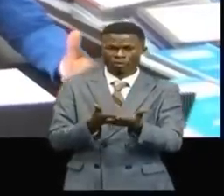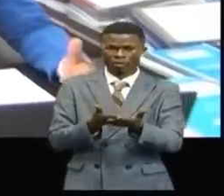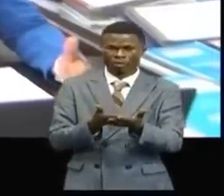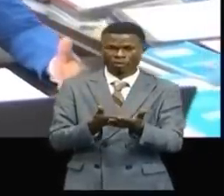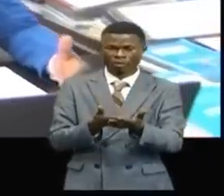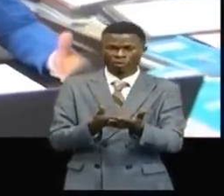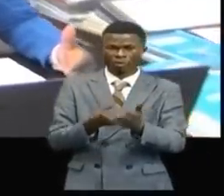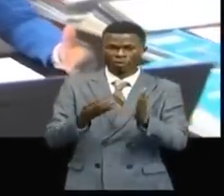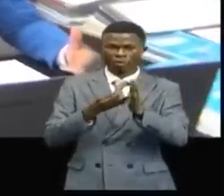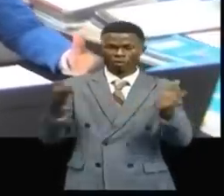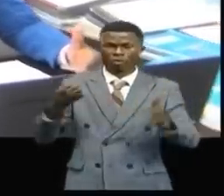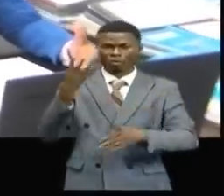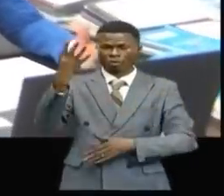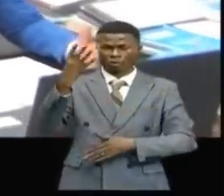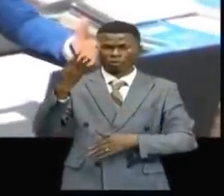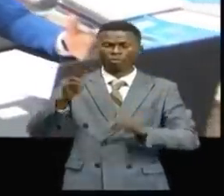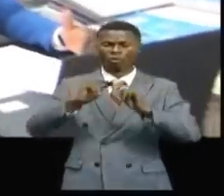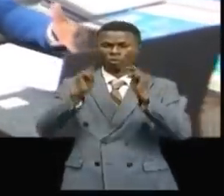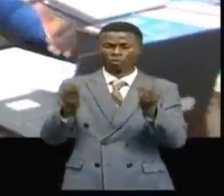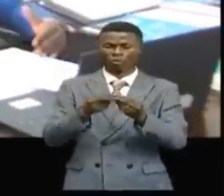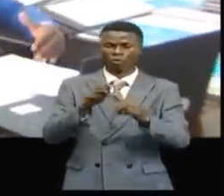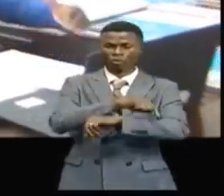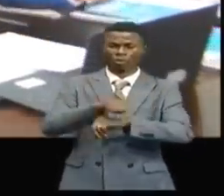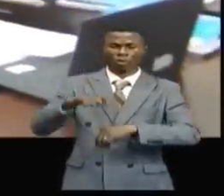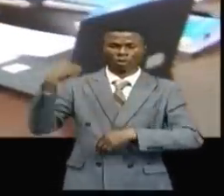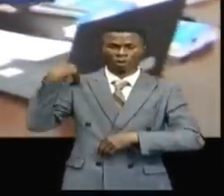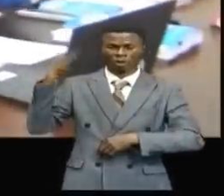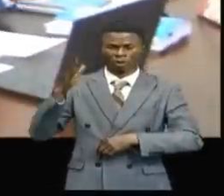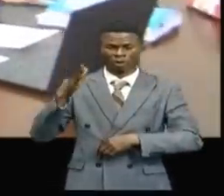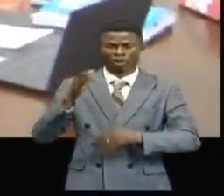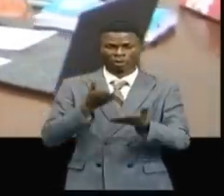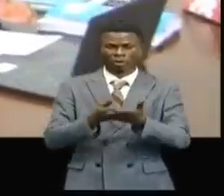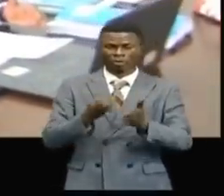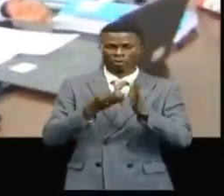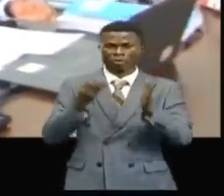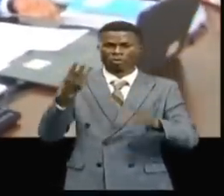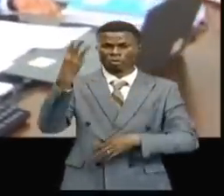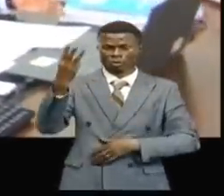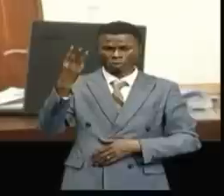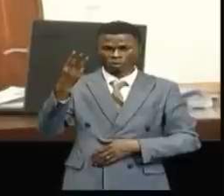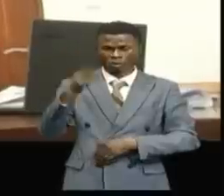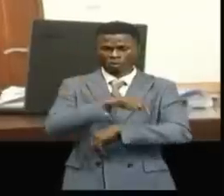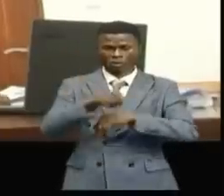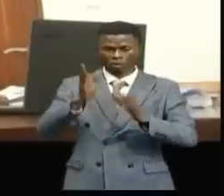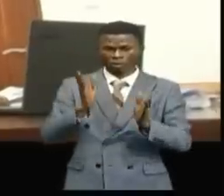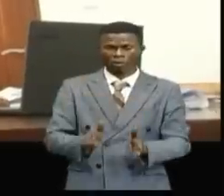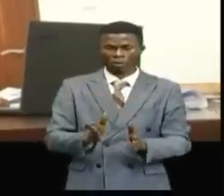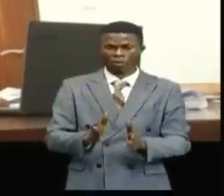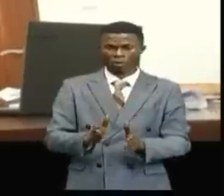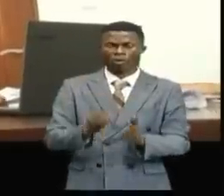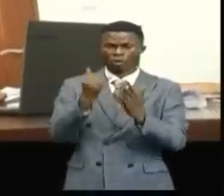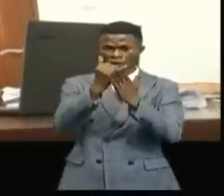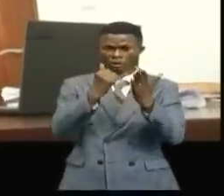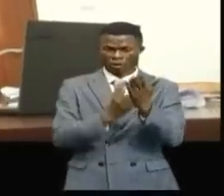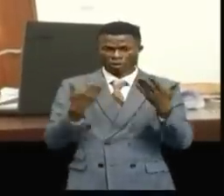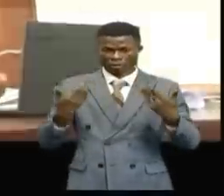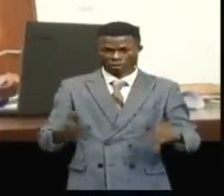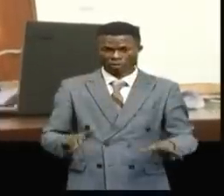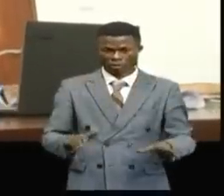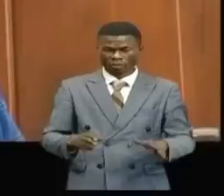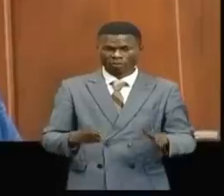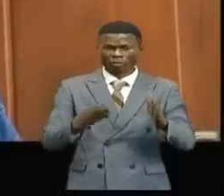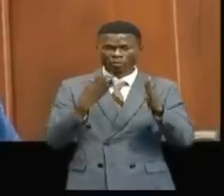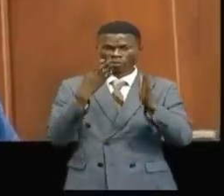Sur 74 services publics centraux concernés, 63 administrations sont déjà identifiées.